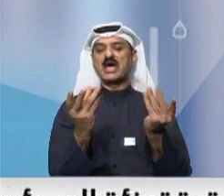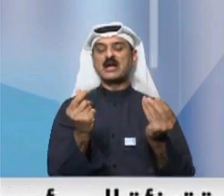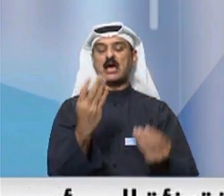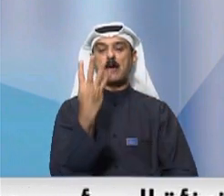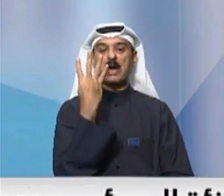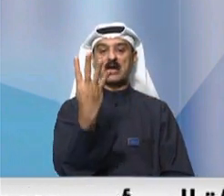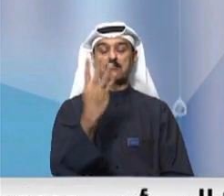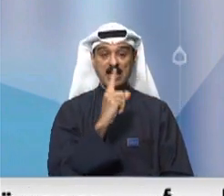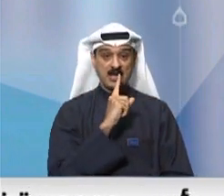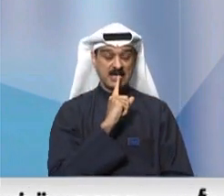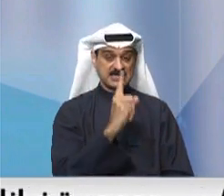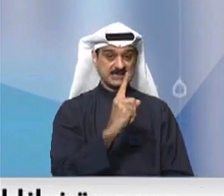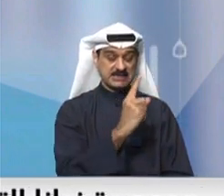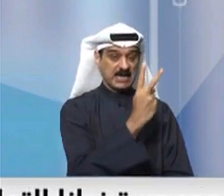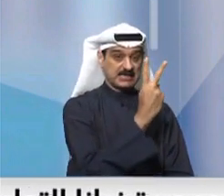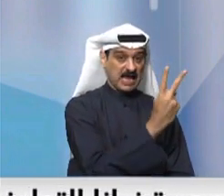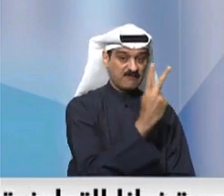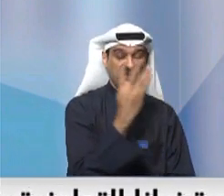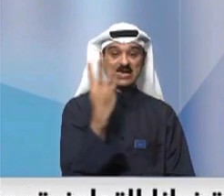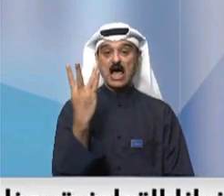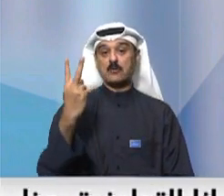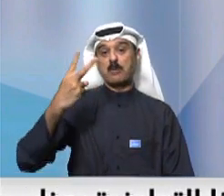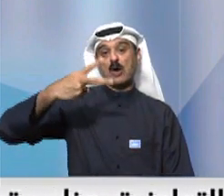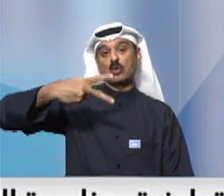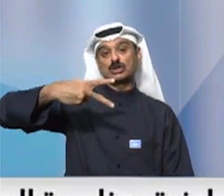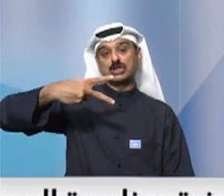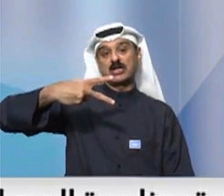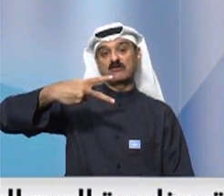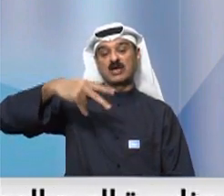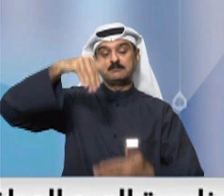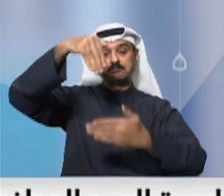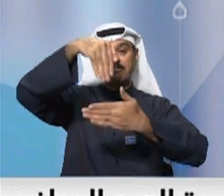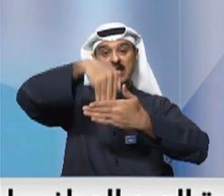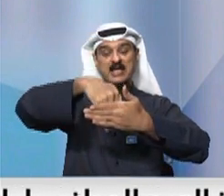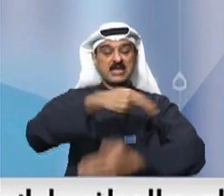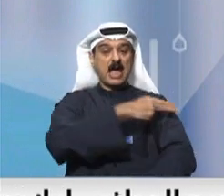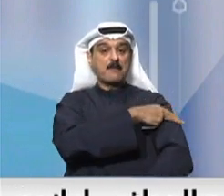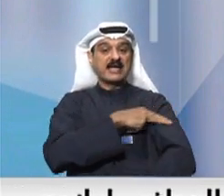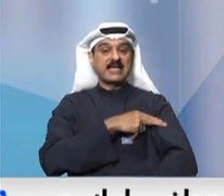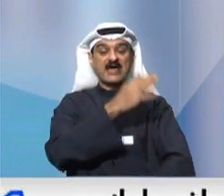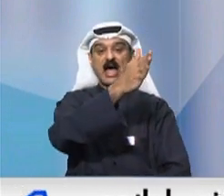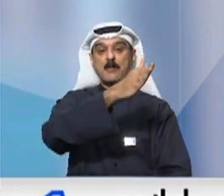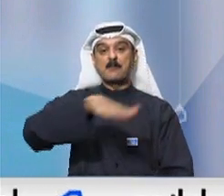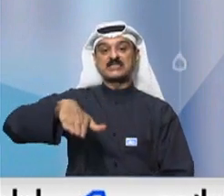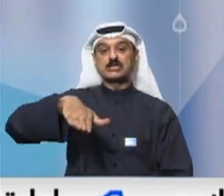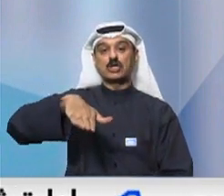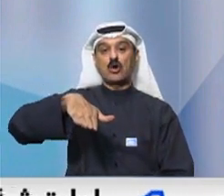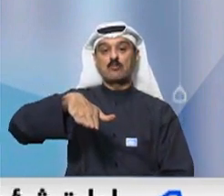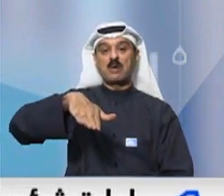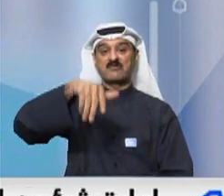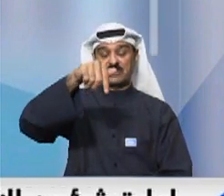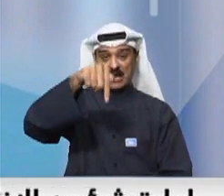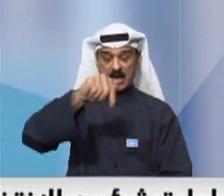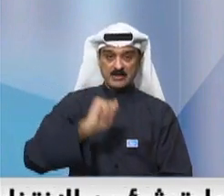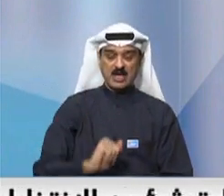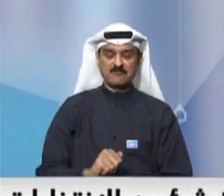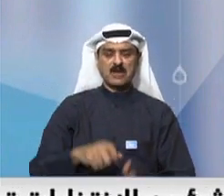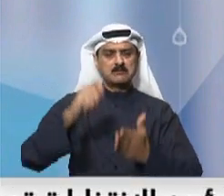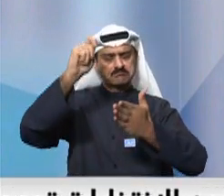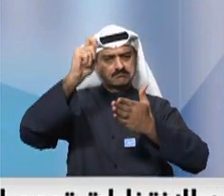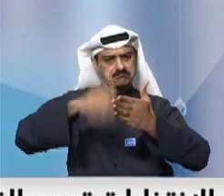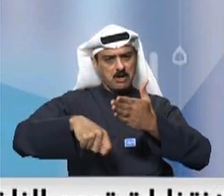لسنه 2024 في شان انتخابات اعضاء مجلس الامه والتي تنص على